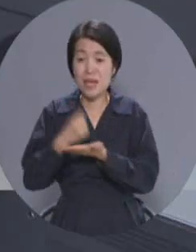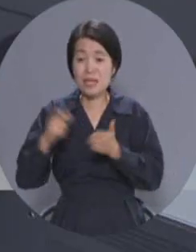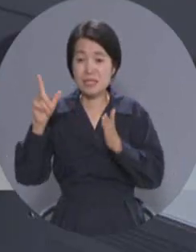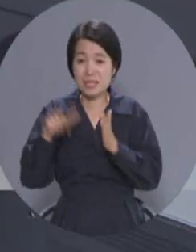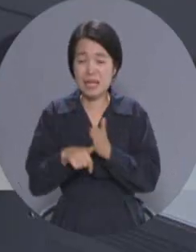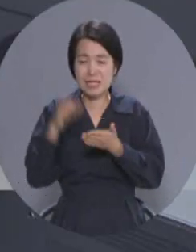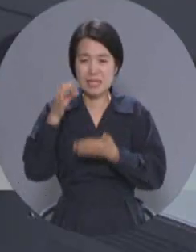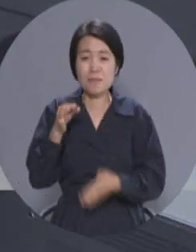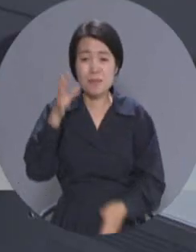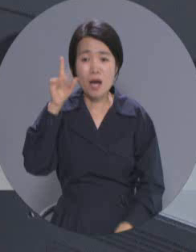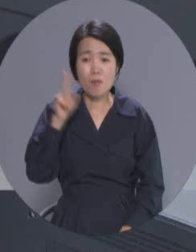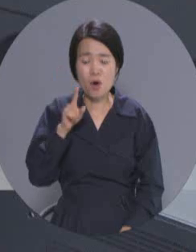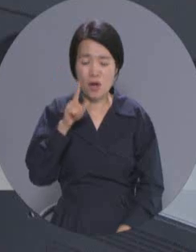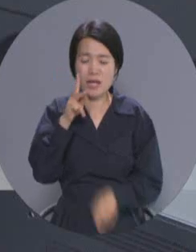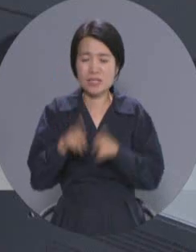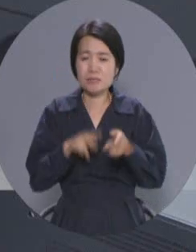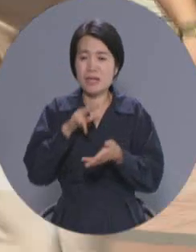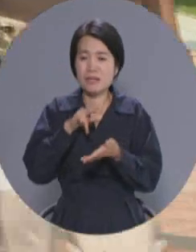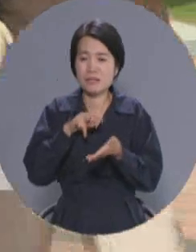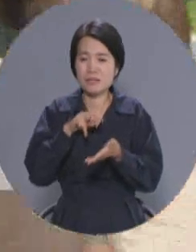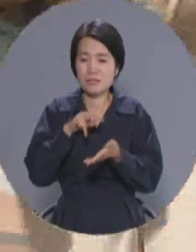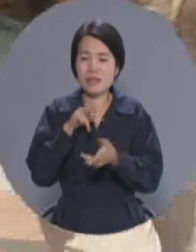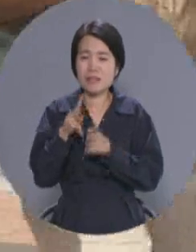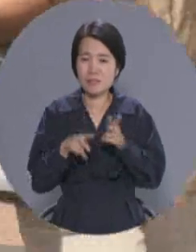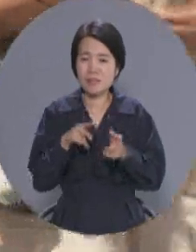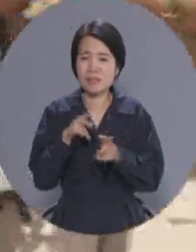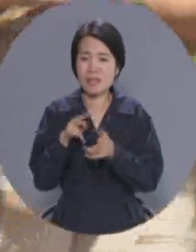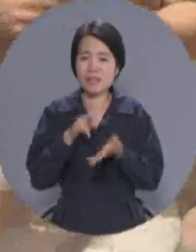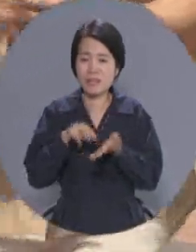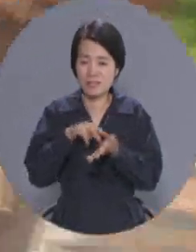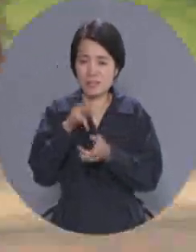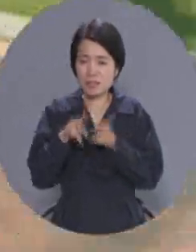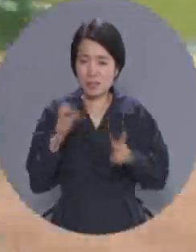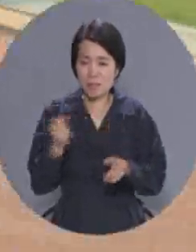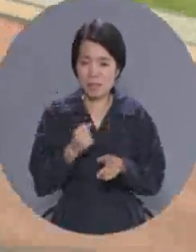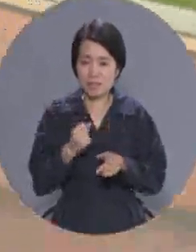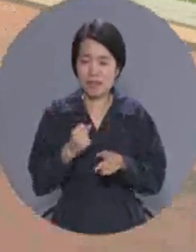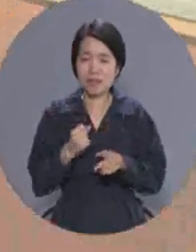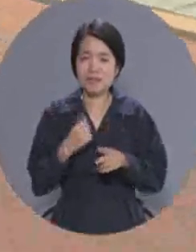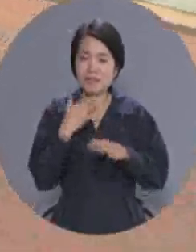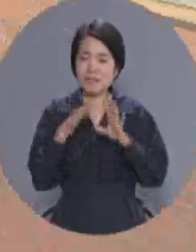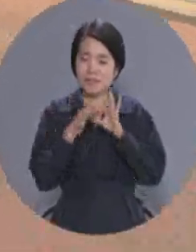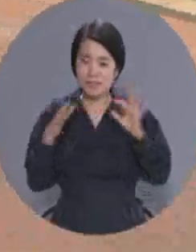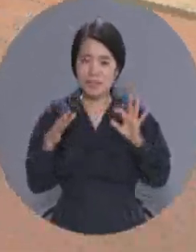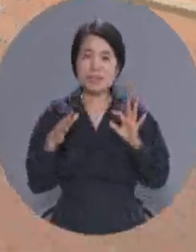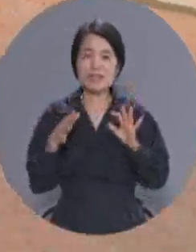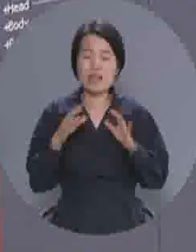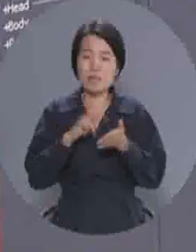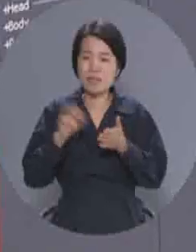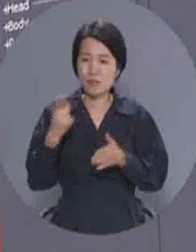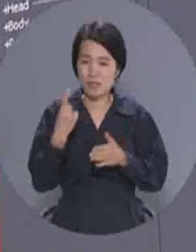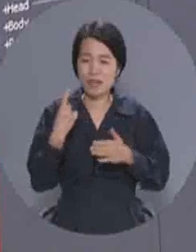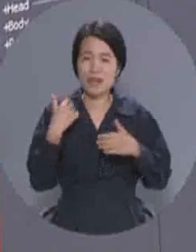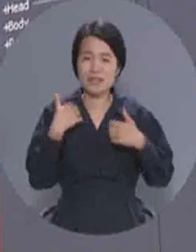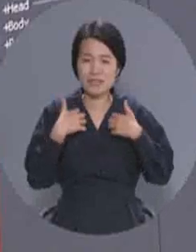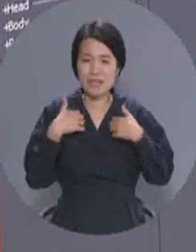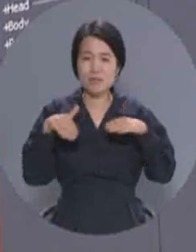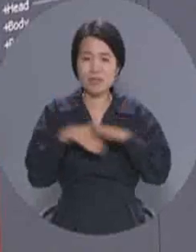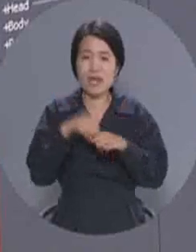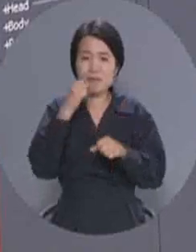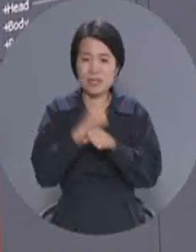고부가가치 산업인 애니메이션 산업을 통해 지방소멸을 막고 전 세대가 즐길 수 있는 새로운 문화를 만들겠다는